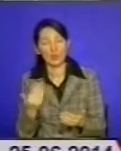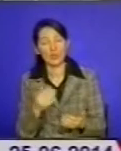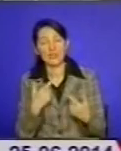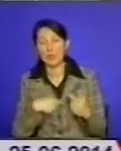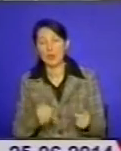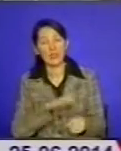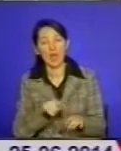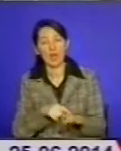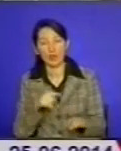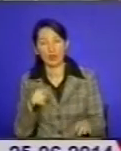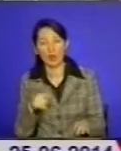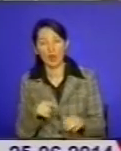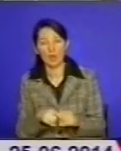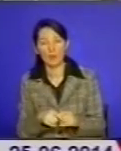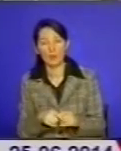відчували